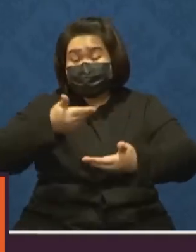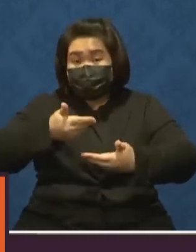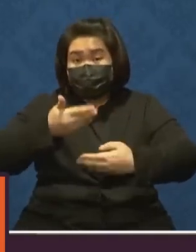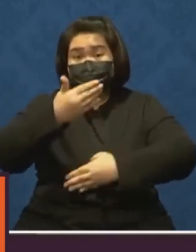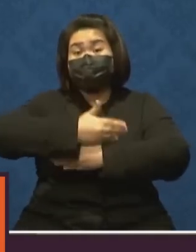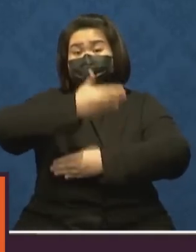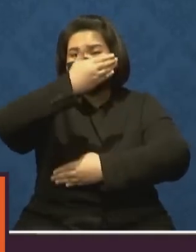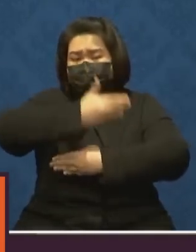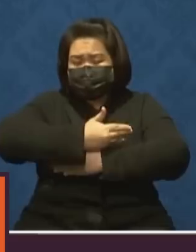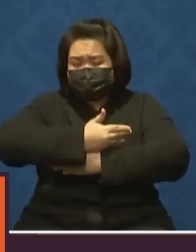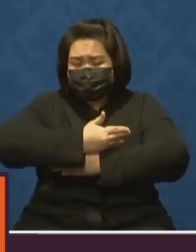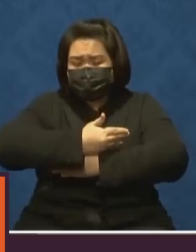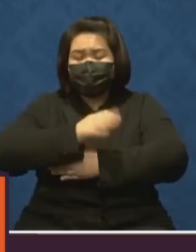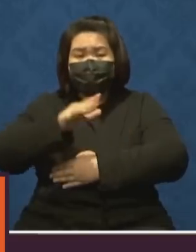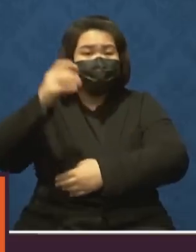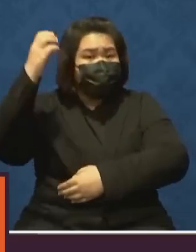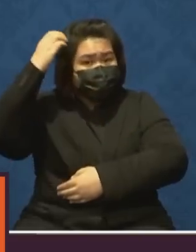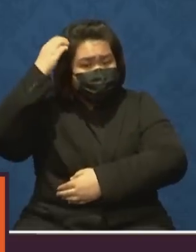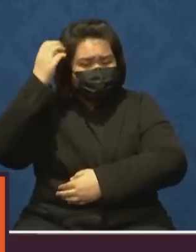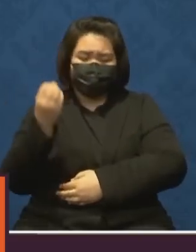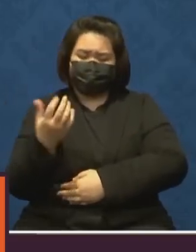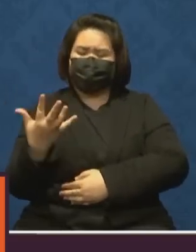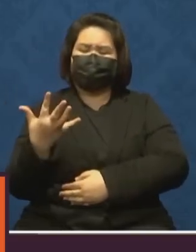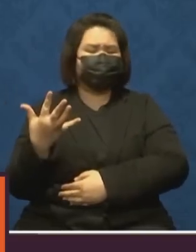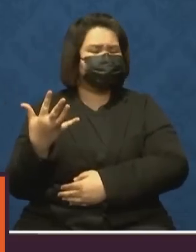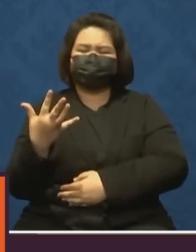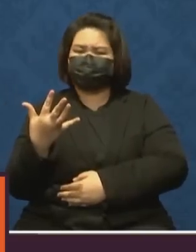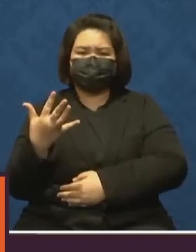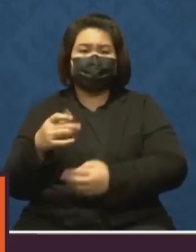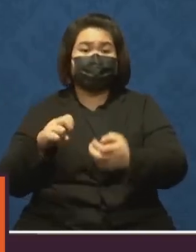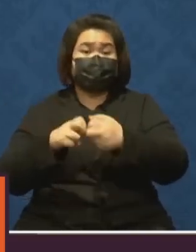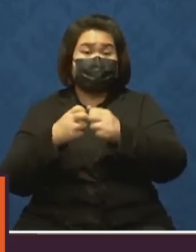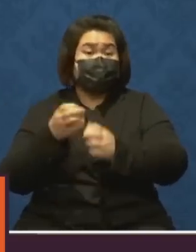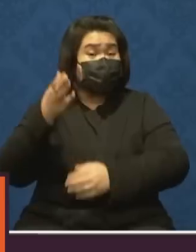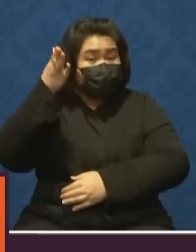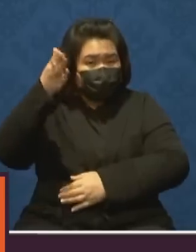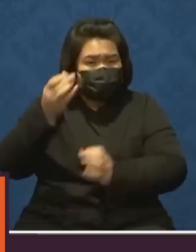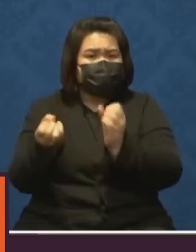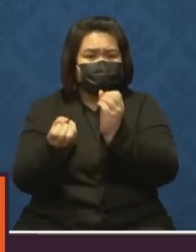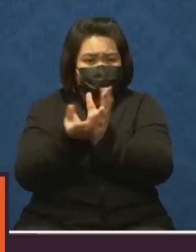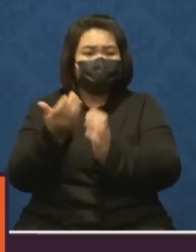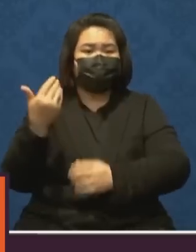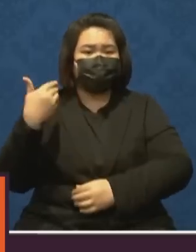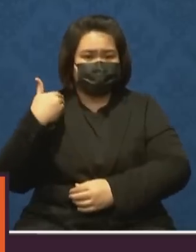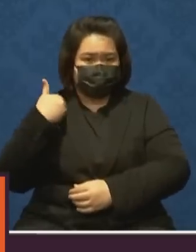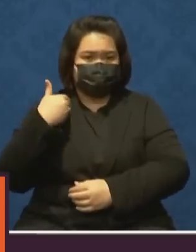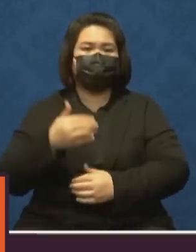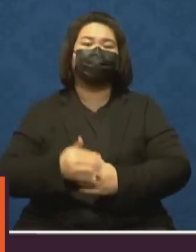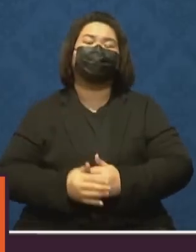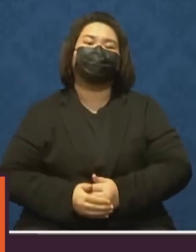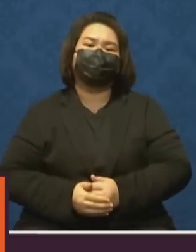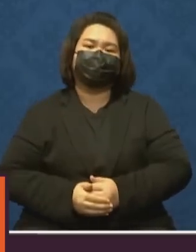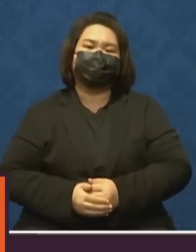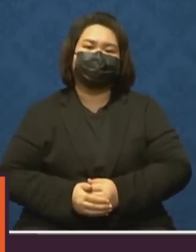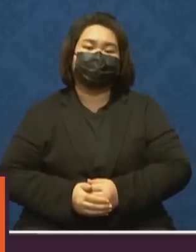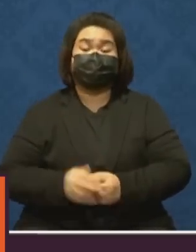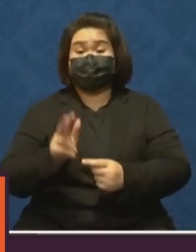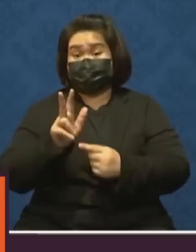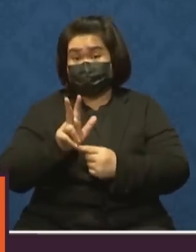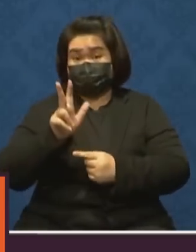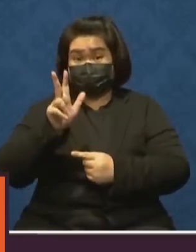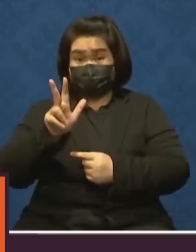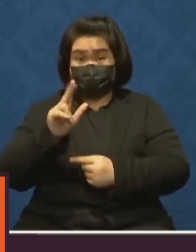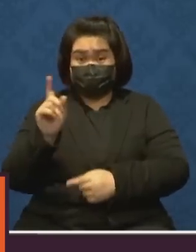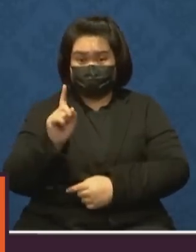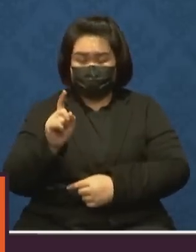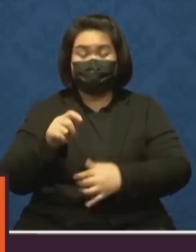ี่ไมจำเป็นแล้จะกระทบกับค่าไฟฟาในอนาคตของปเทศไทยด้วยส่วทสามครั คให้พลัภาชั